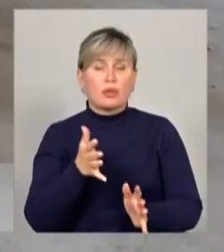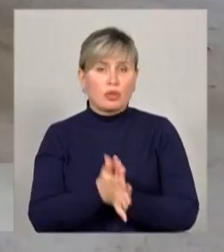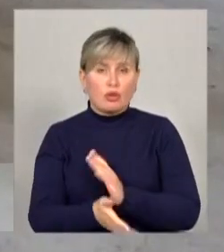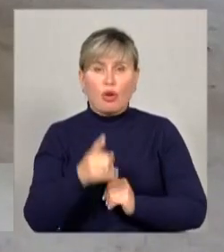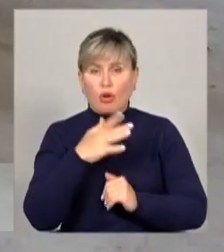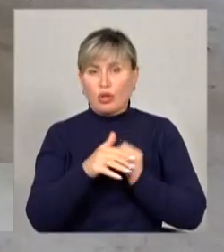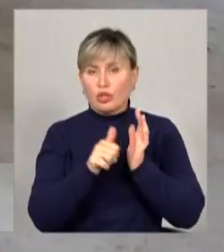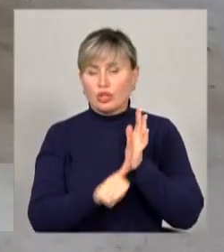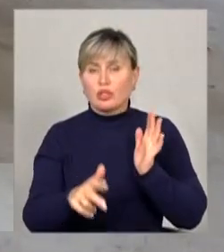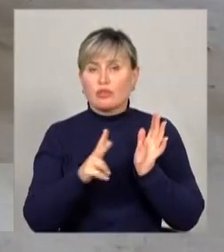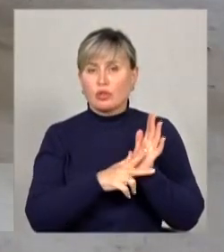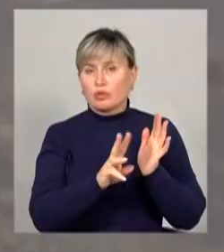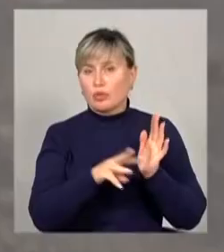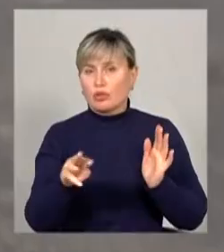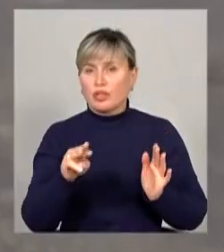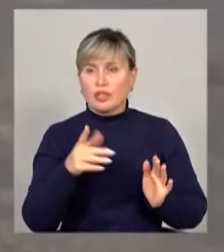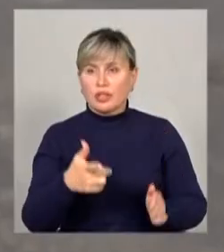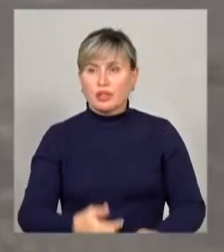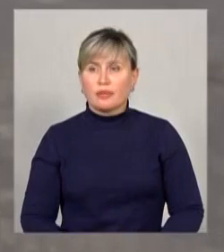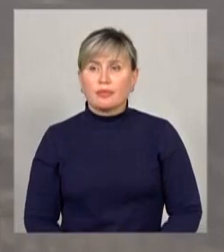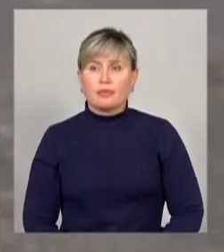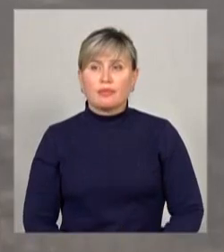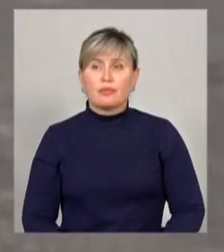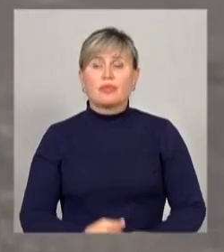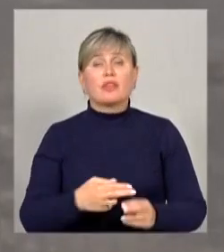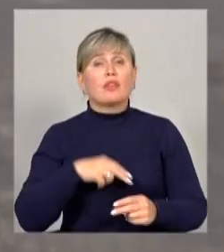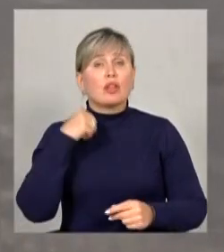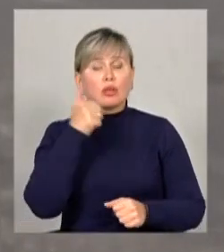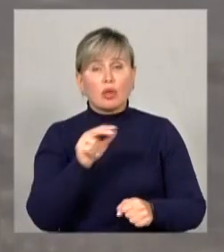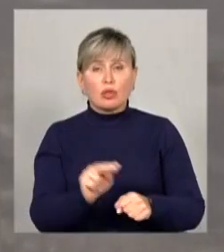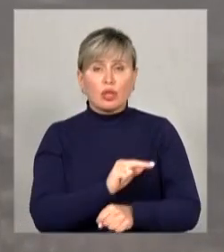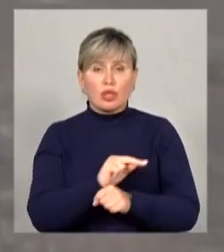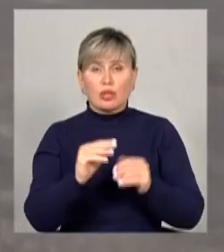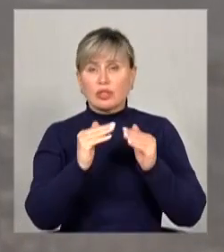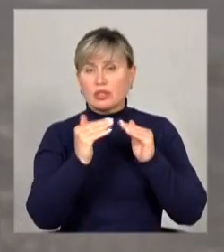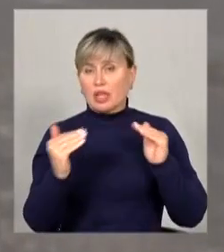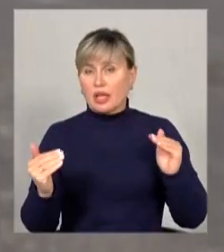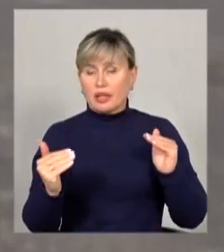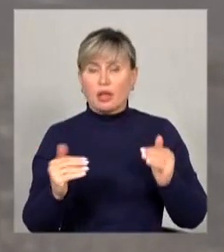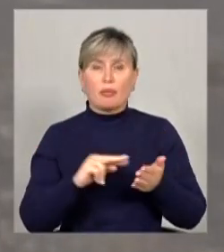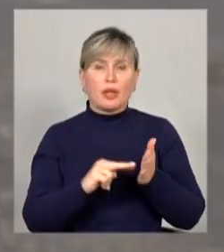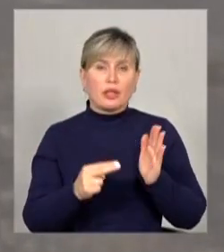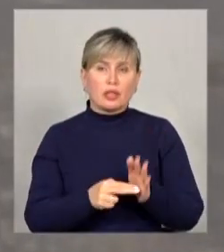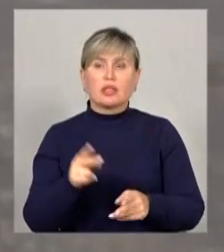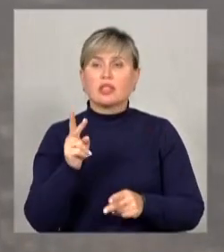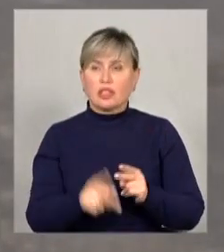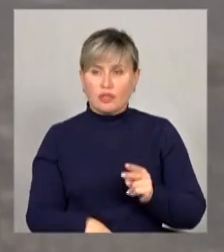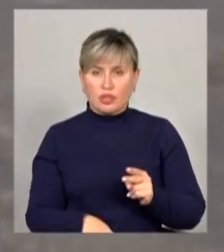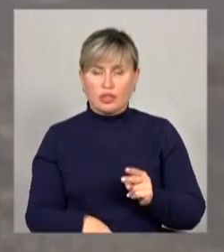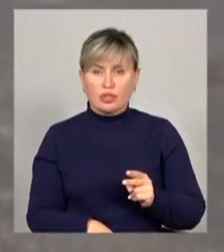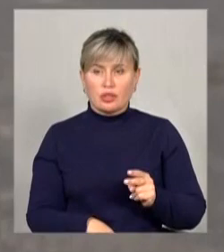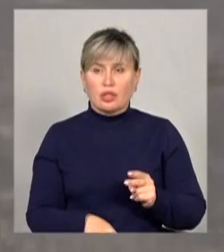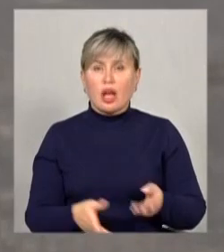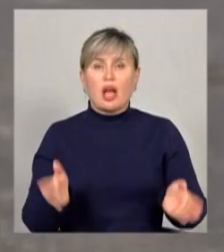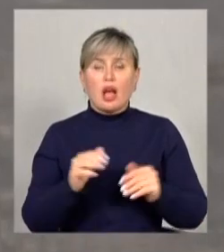68 миллионов тенге. Но в этом году реконструкцию здания сельского клуба планируется завершить.